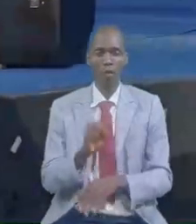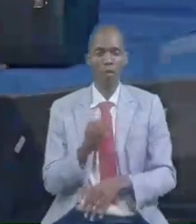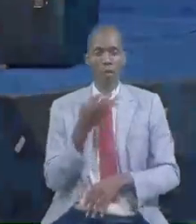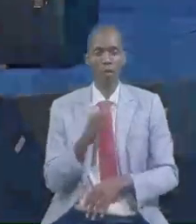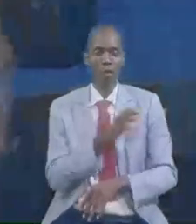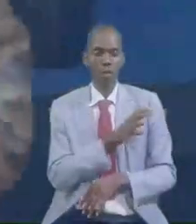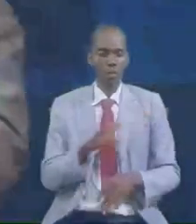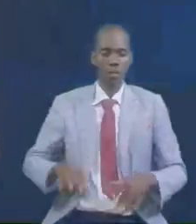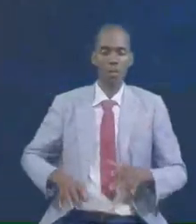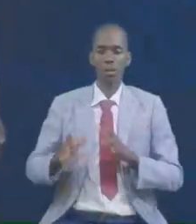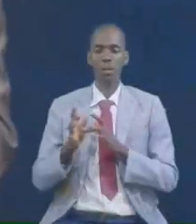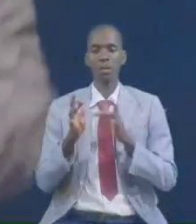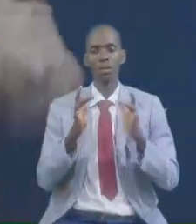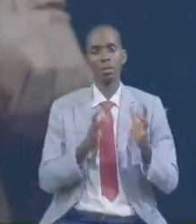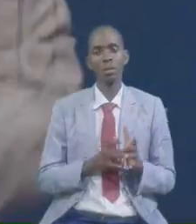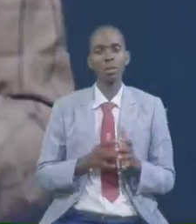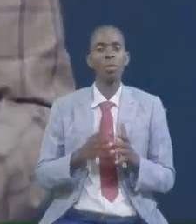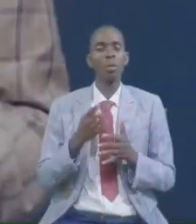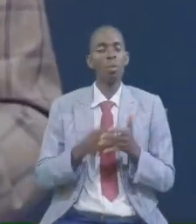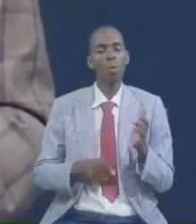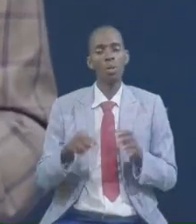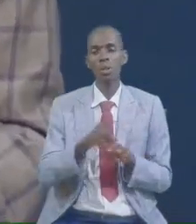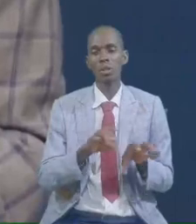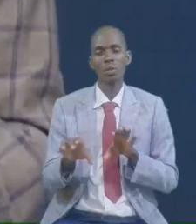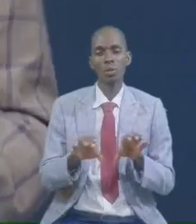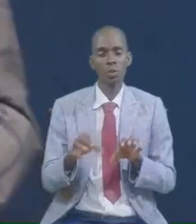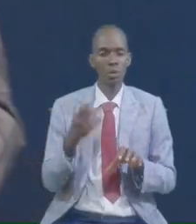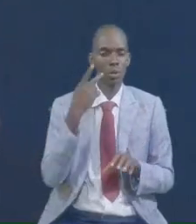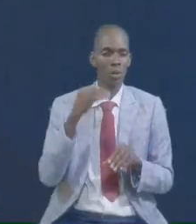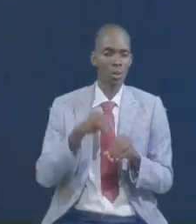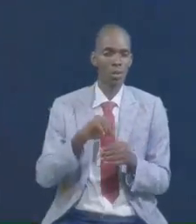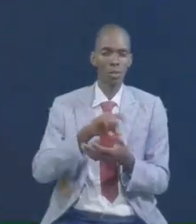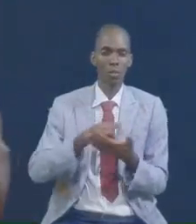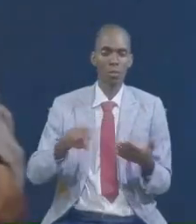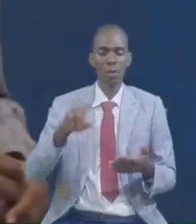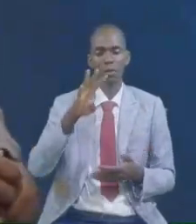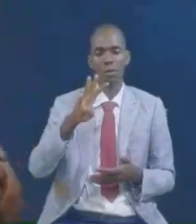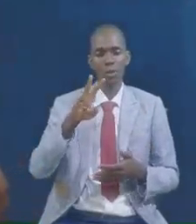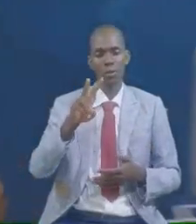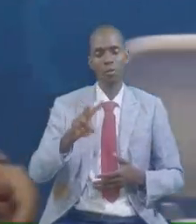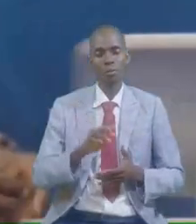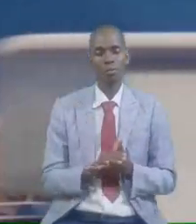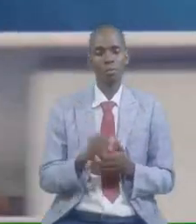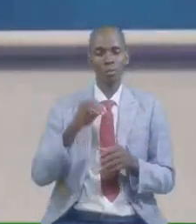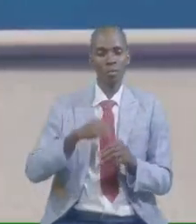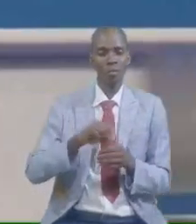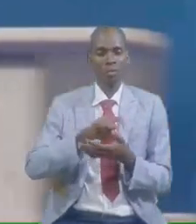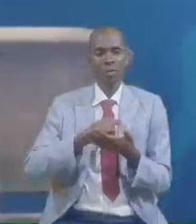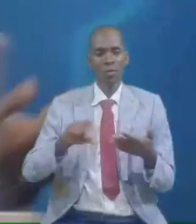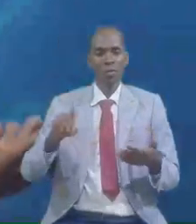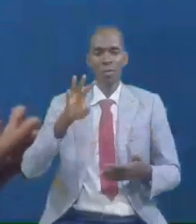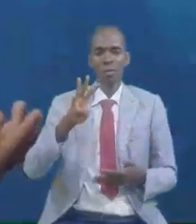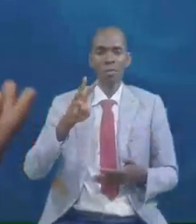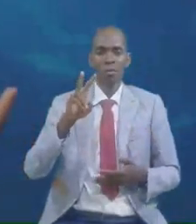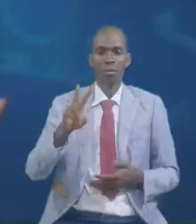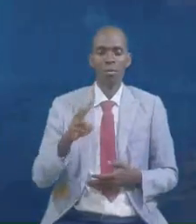Seigneur Jésus-Christ, qu'est-ce qu'ils ont fait? Voyez le verset 42. On dit, verset 42,